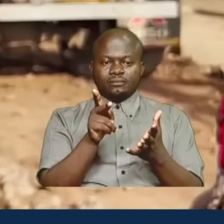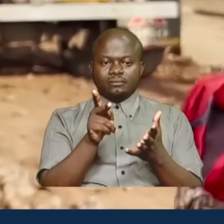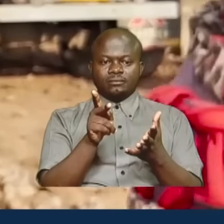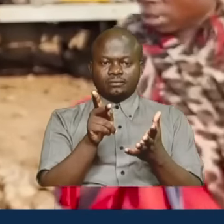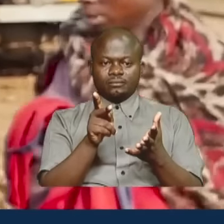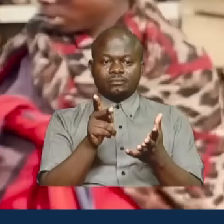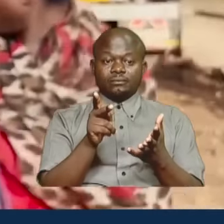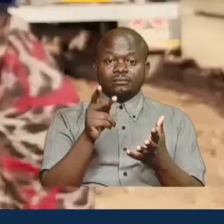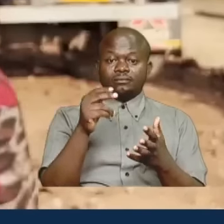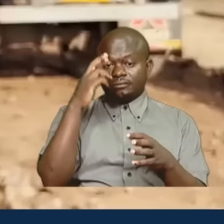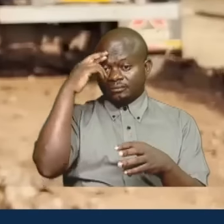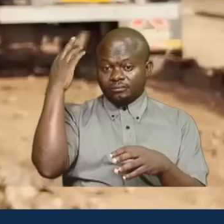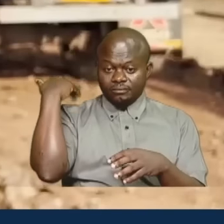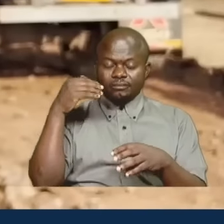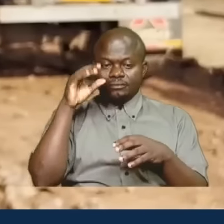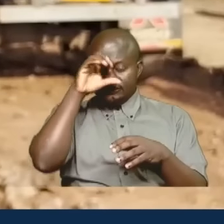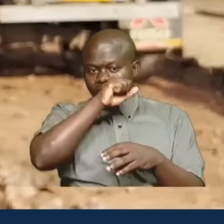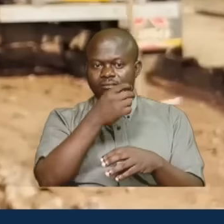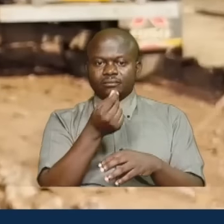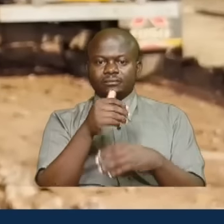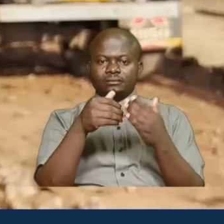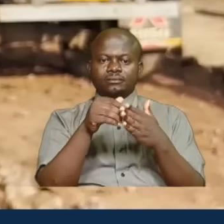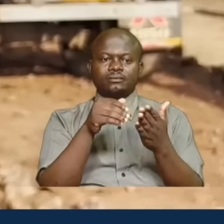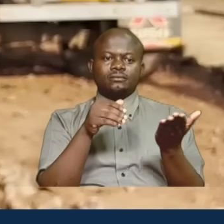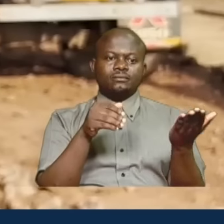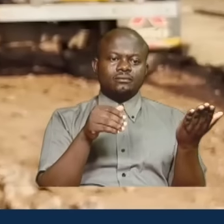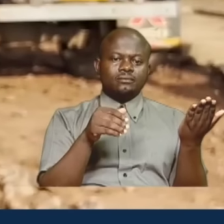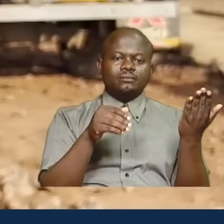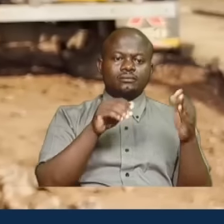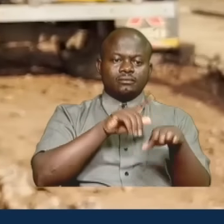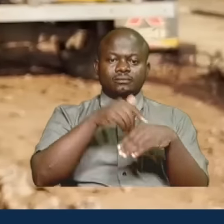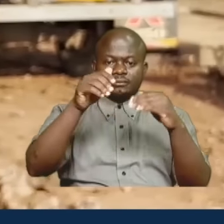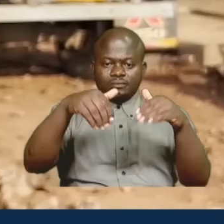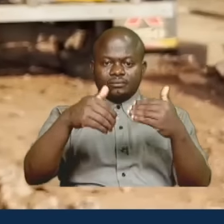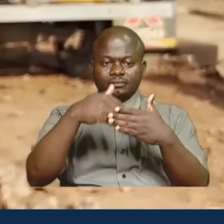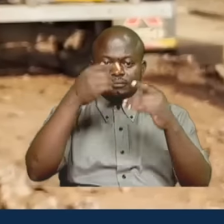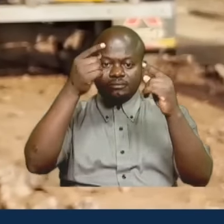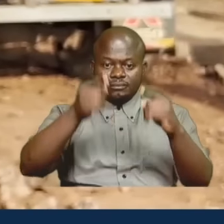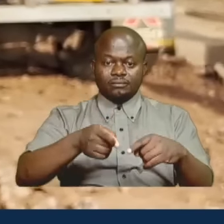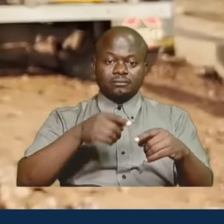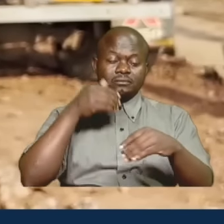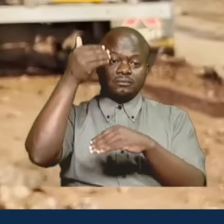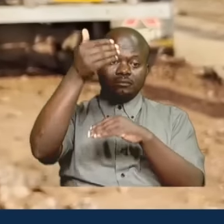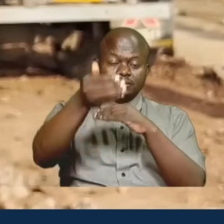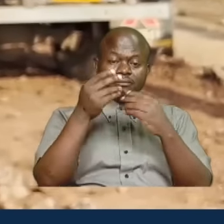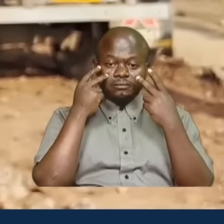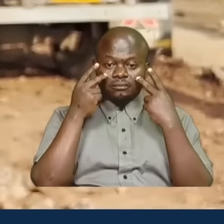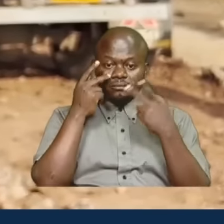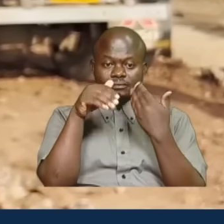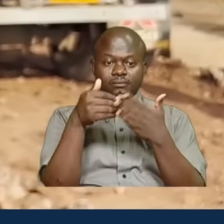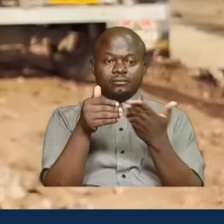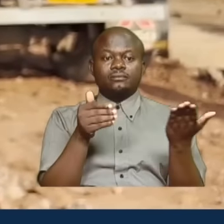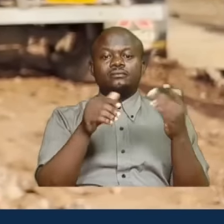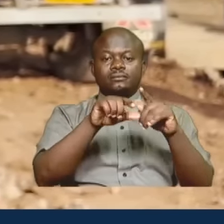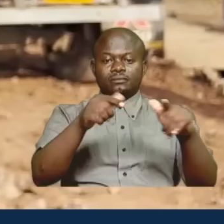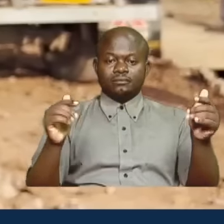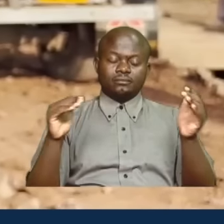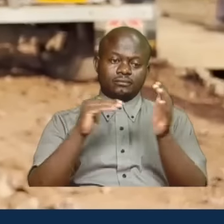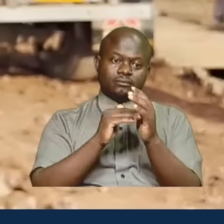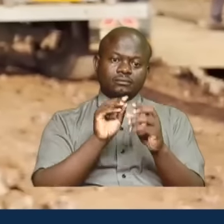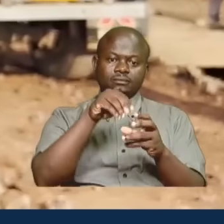nabuze amafaranga yo kwasokera igihe cyo kuduhemba kiba kirageze. Kituhembye mbona yo gusoka ubwo nayo nuwo murimo nagiye kusubiramo.